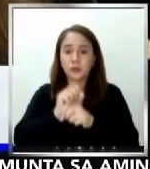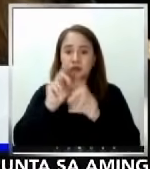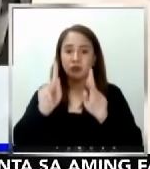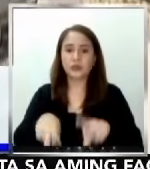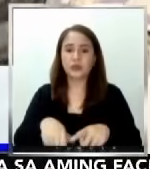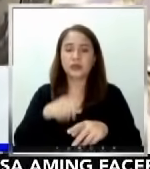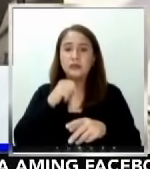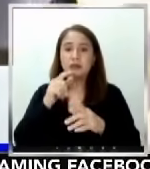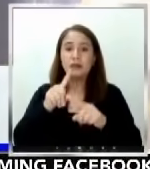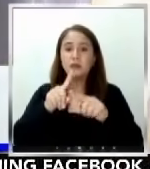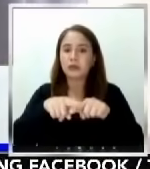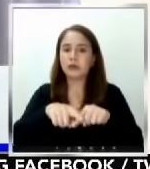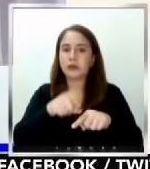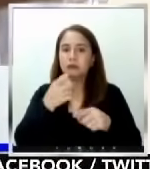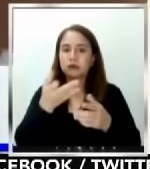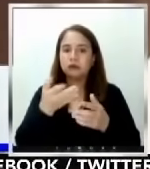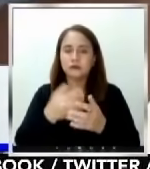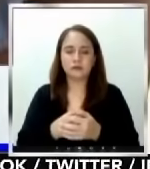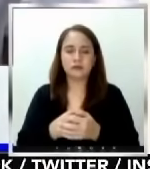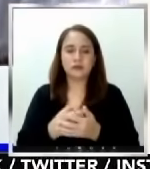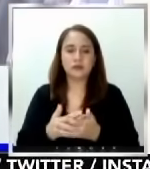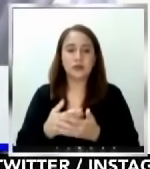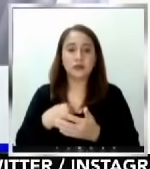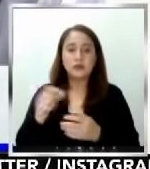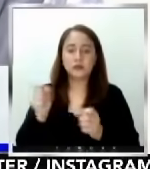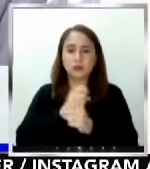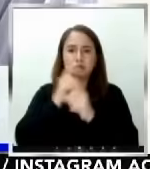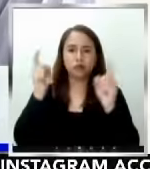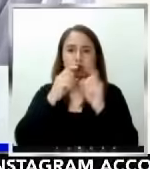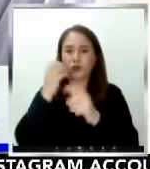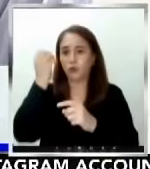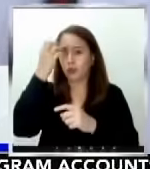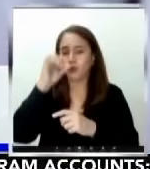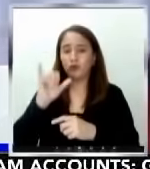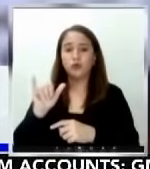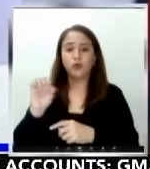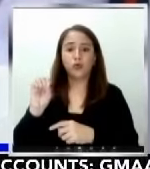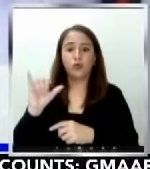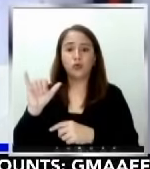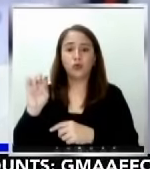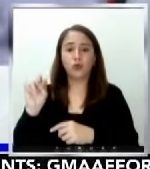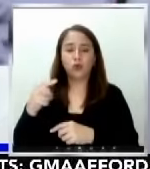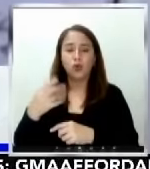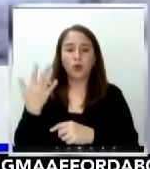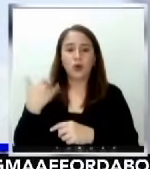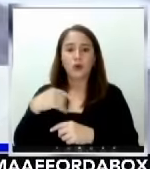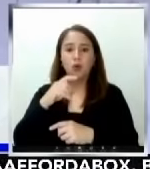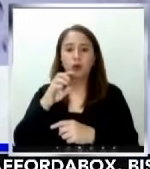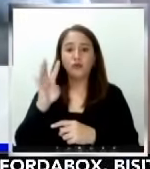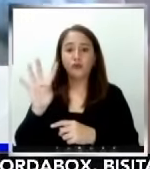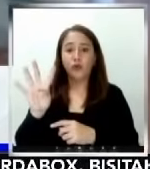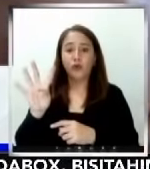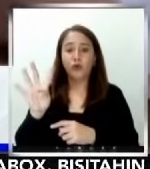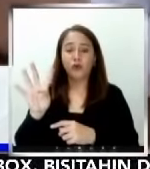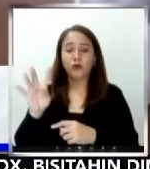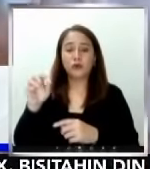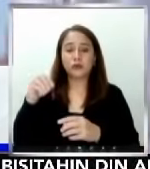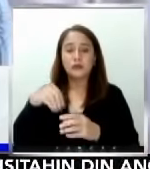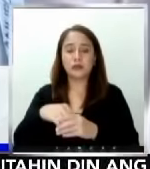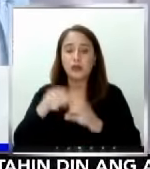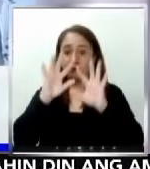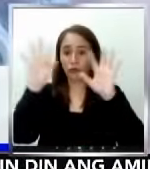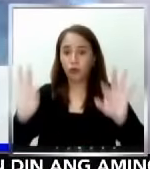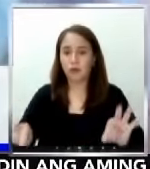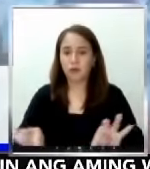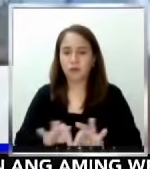ganito. Ito rin ang kinagulat ni Lolo Yoyong Paikan. Mahigit 4 sila sa kanyang SAP form, pero 2,000